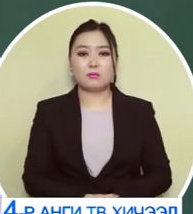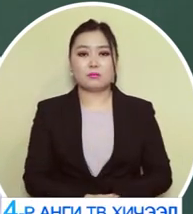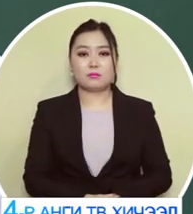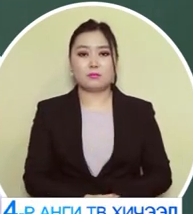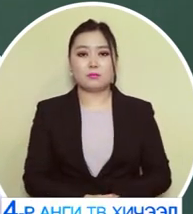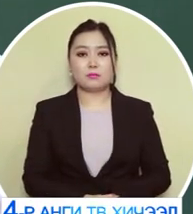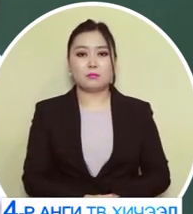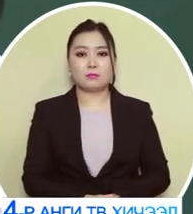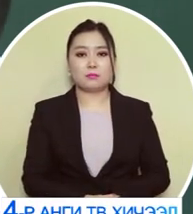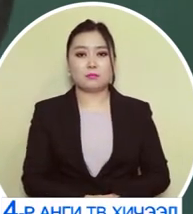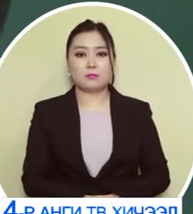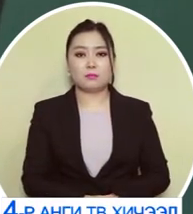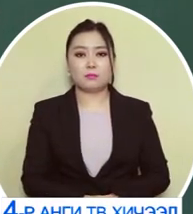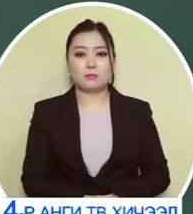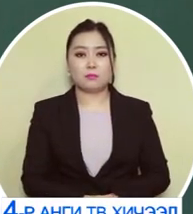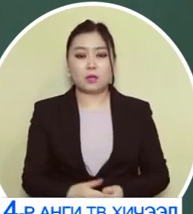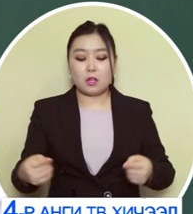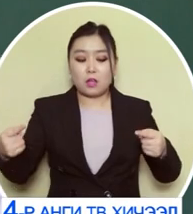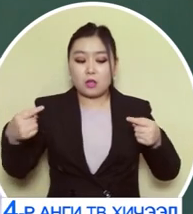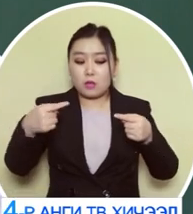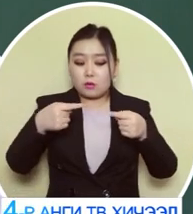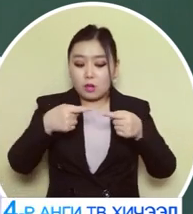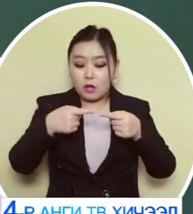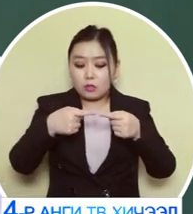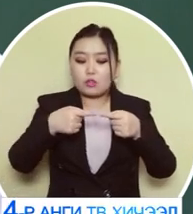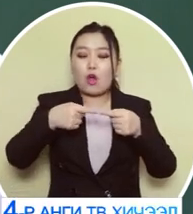Дұрыс, осы екі өткізгіш сымды қосуға болады.